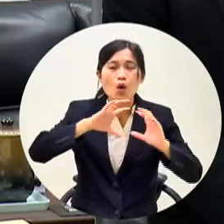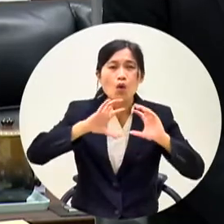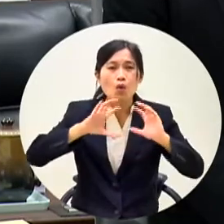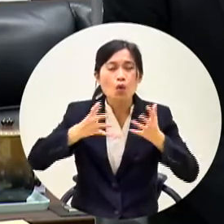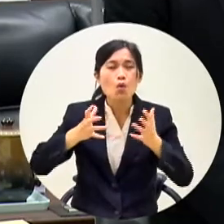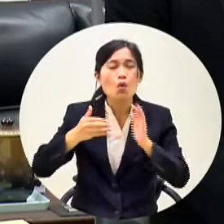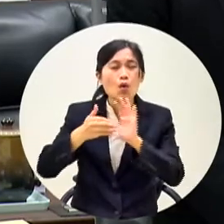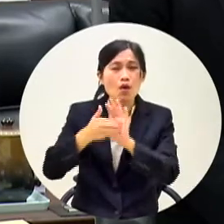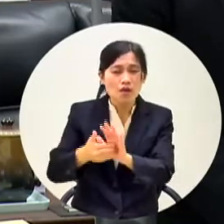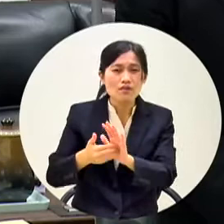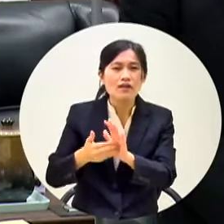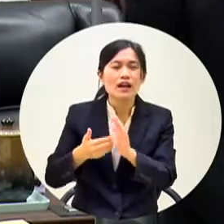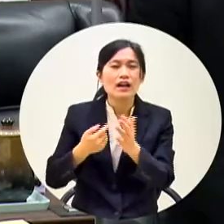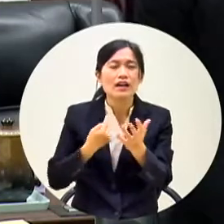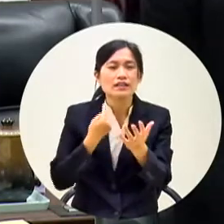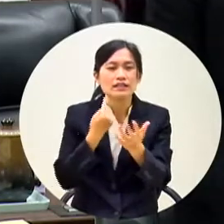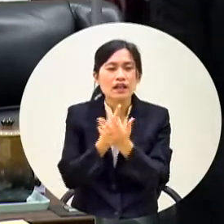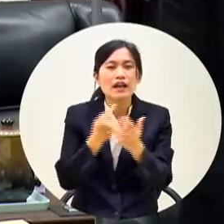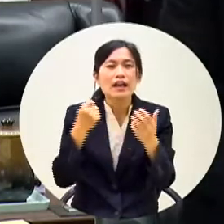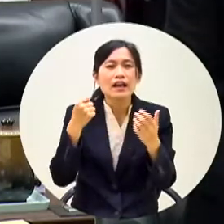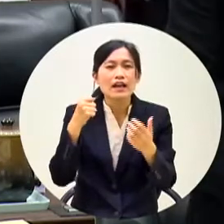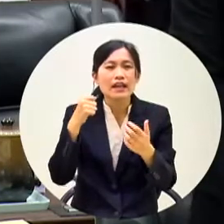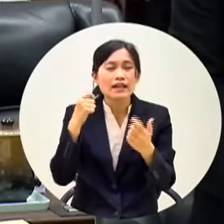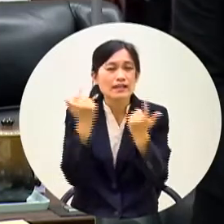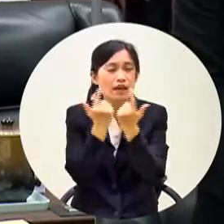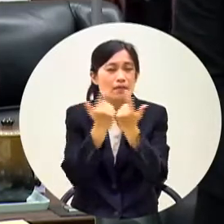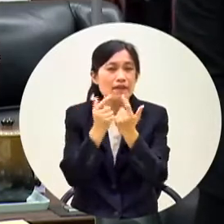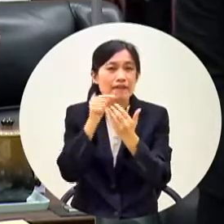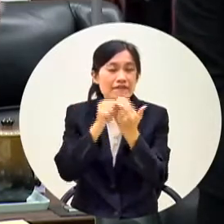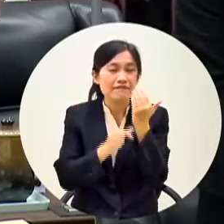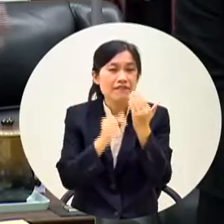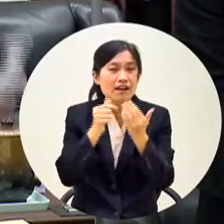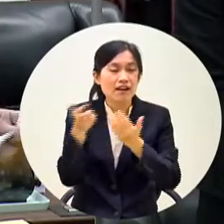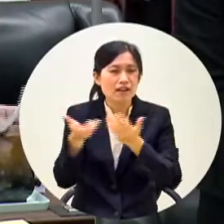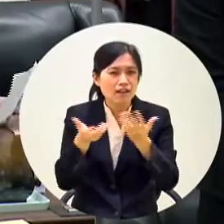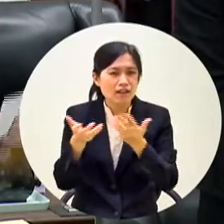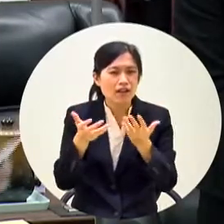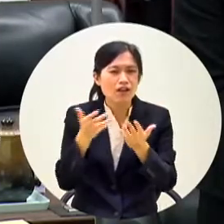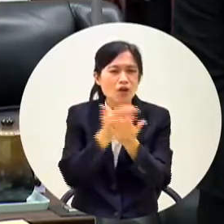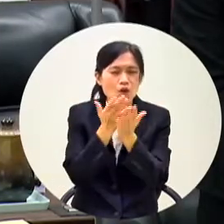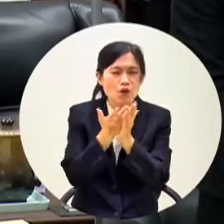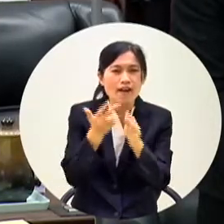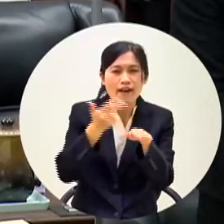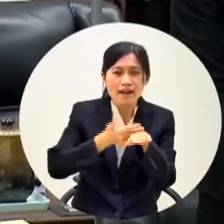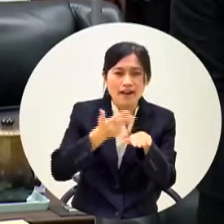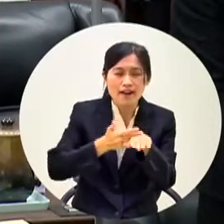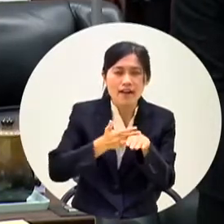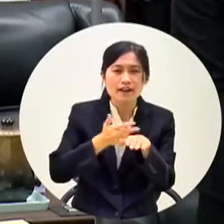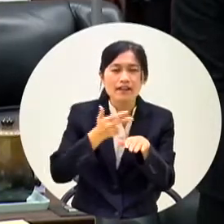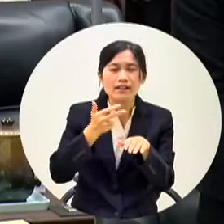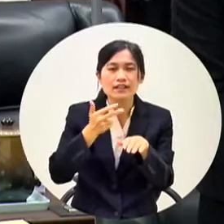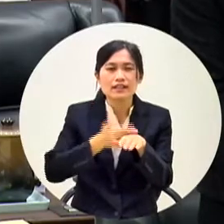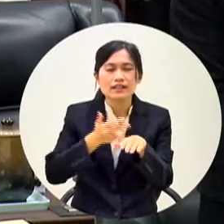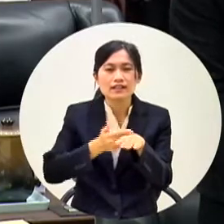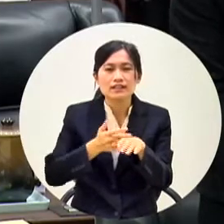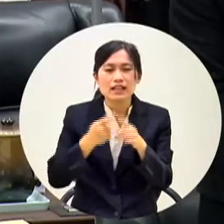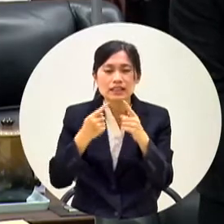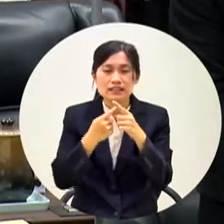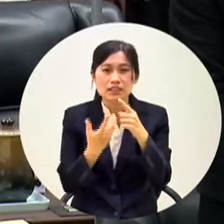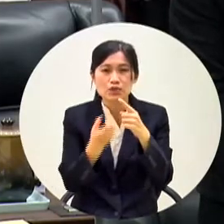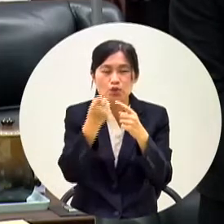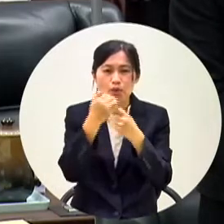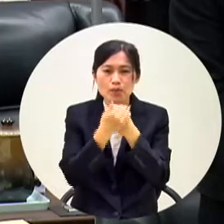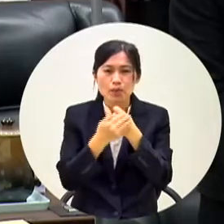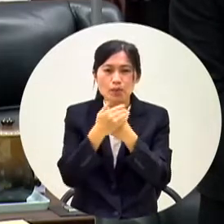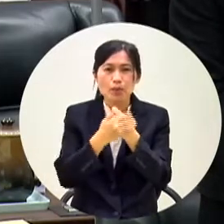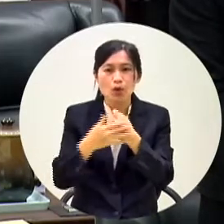湾国际参与法，还有台北法案，还有2020国防授权法。从不管科技技术、人权保障到这个军